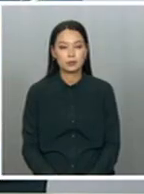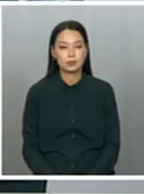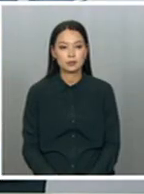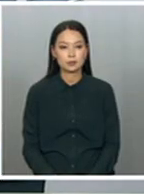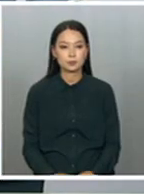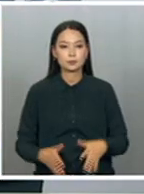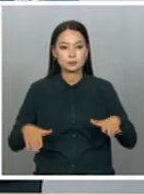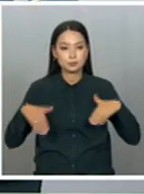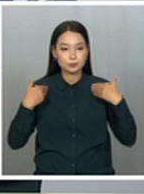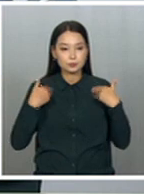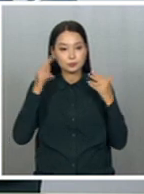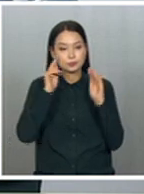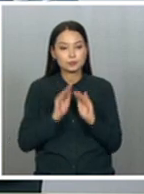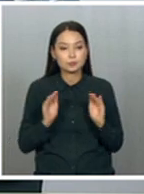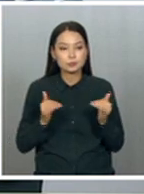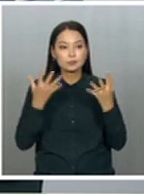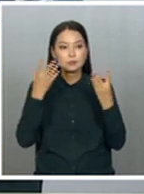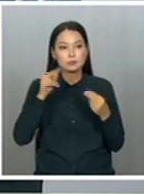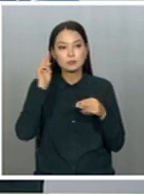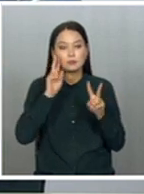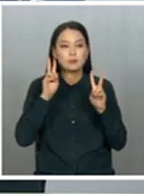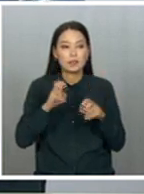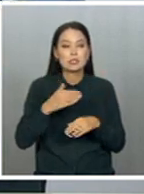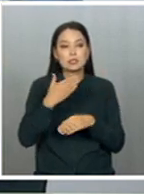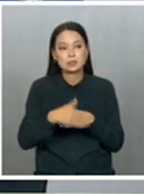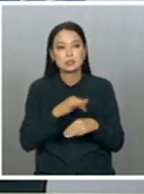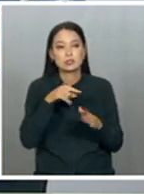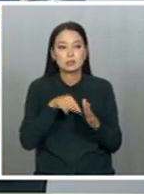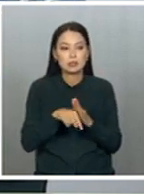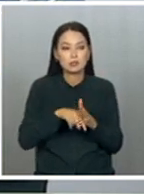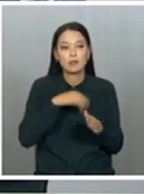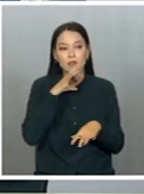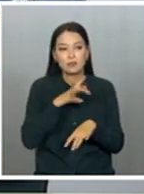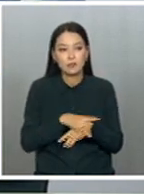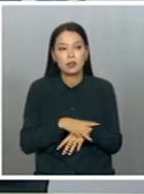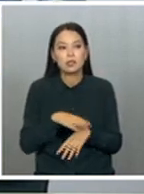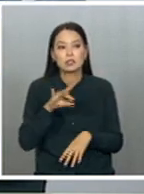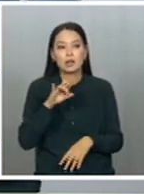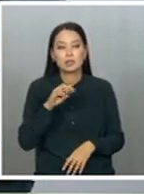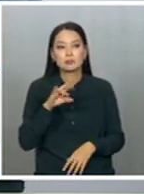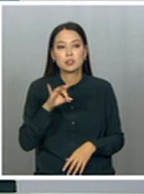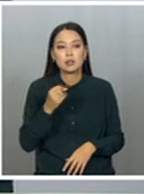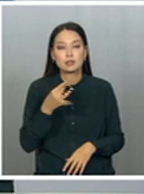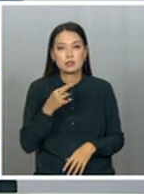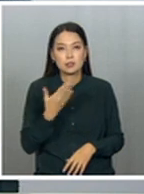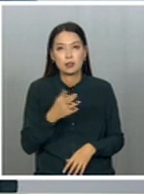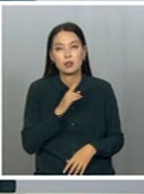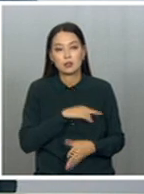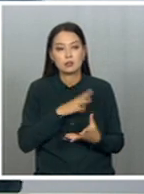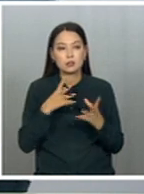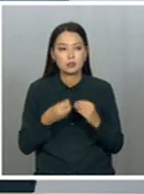Сәлеметсіздер ме оқушылар. Бүгінгі сабақтың тақырыбы сыртқы және ішкі факторлардың транспирацияға әсері.